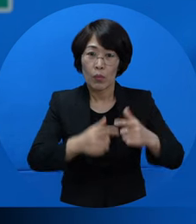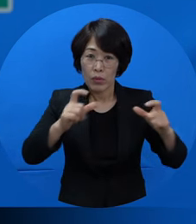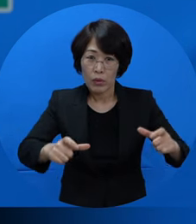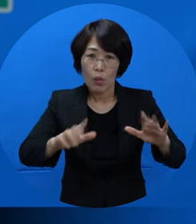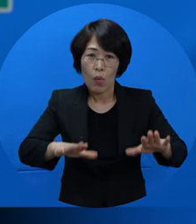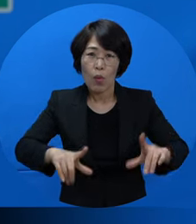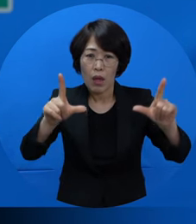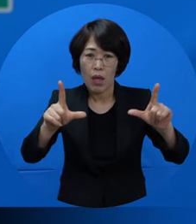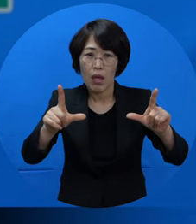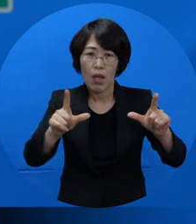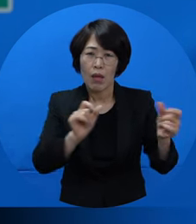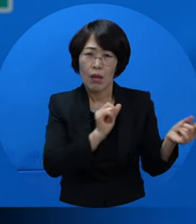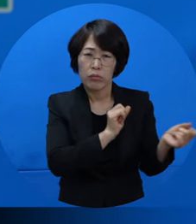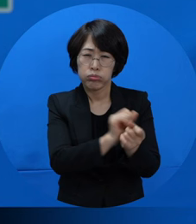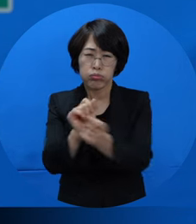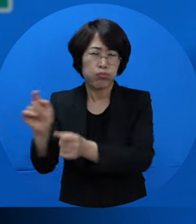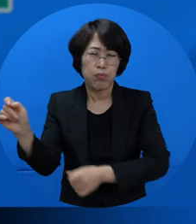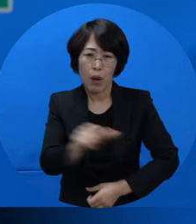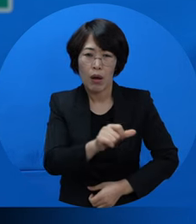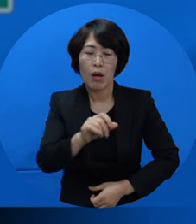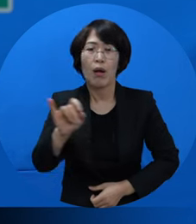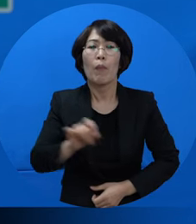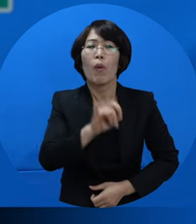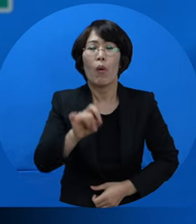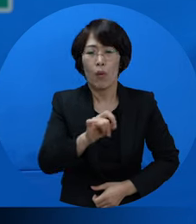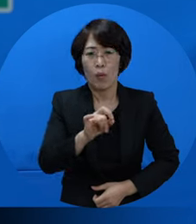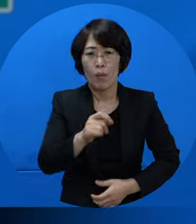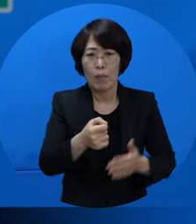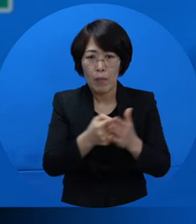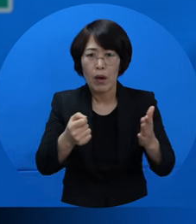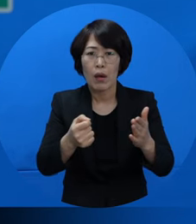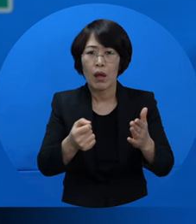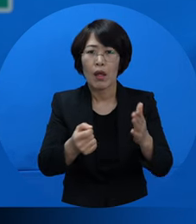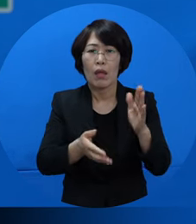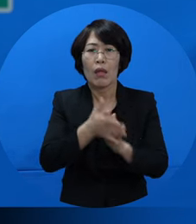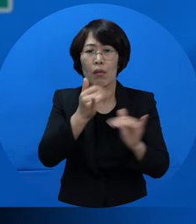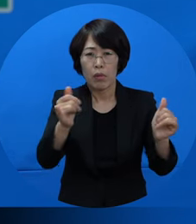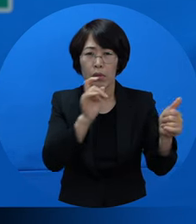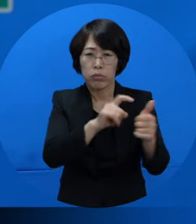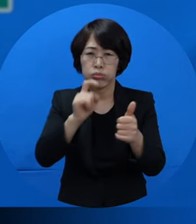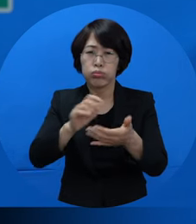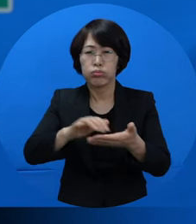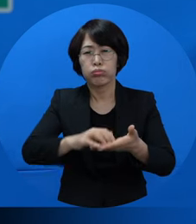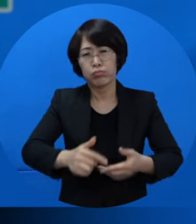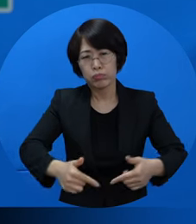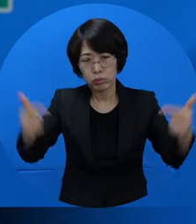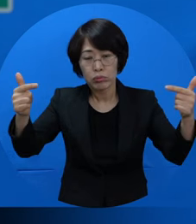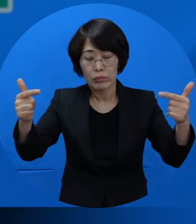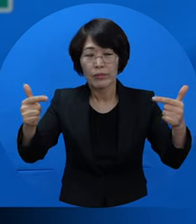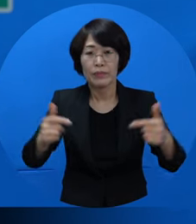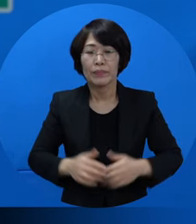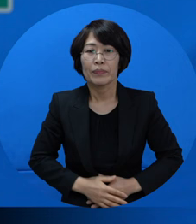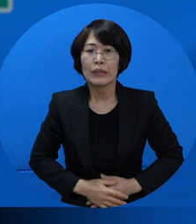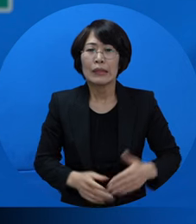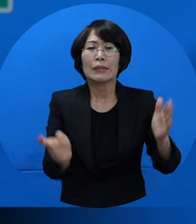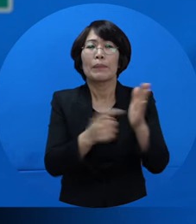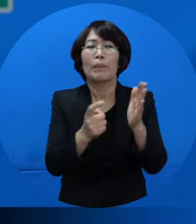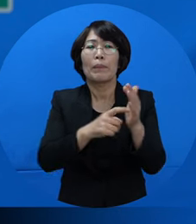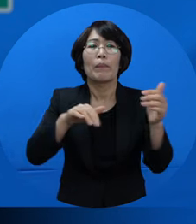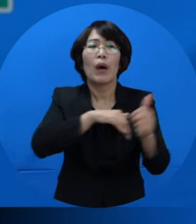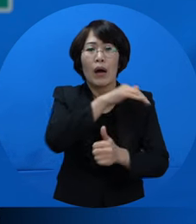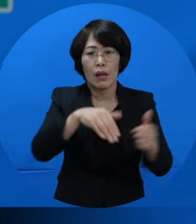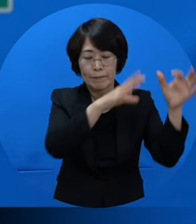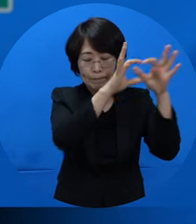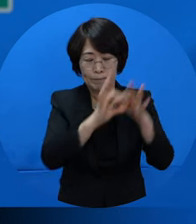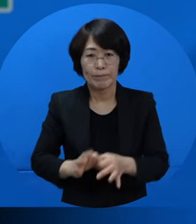목포는 올해 들어 급속도로 확산된 오미 그런 바이 르 3 나는 심 이 연일 가면 되면서 비상 상황이